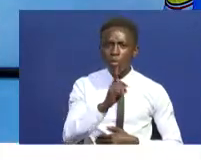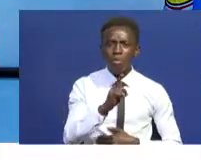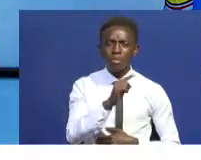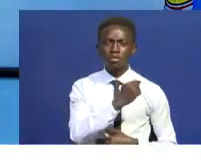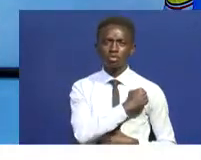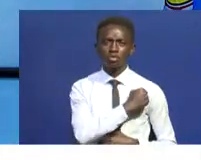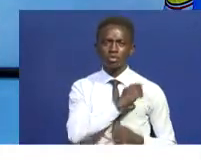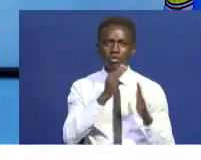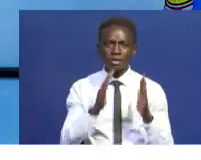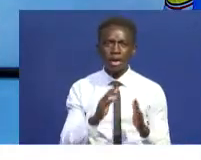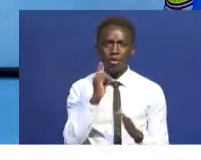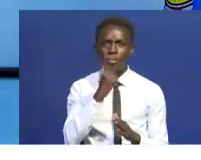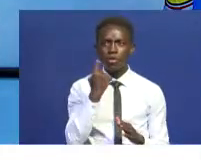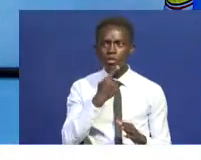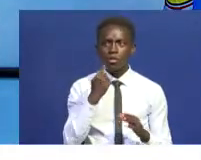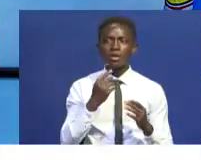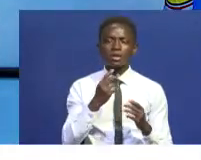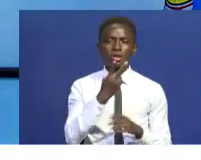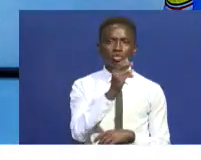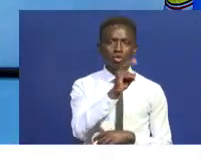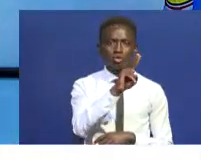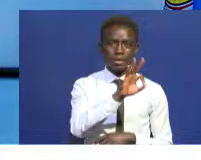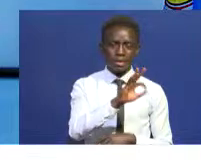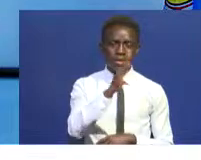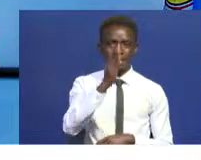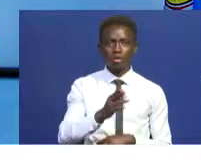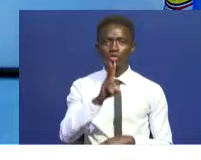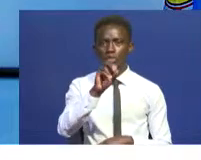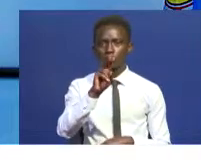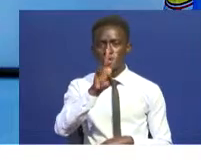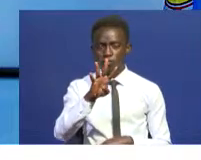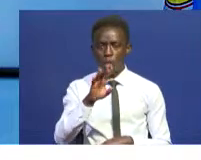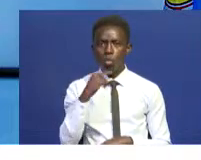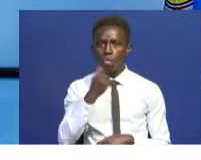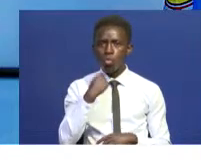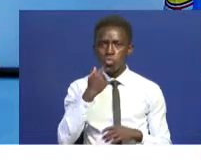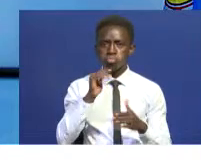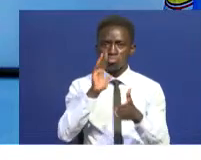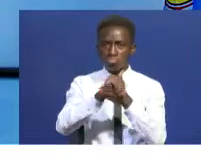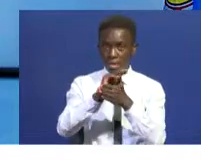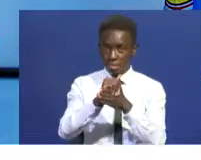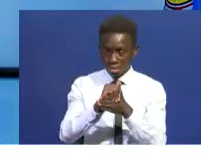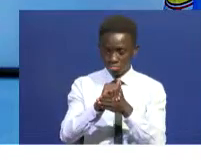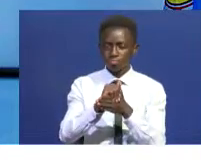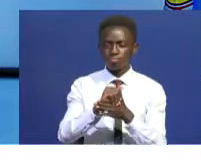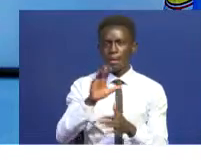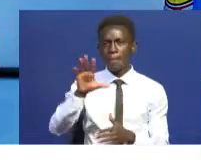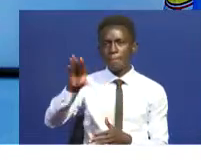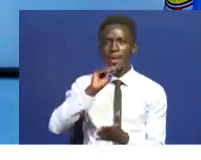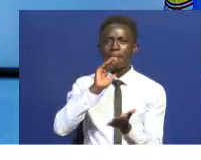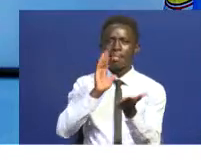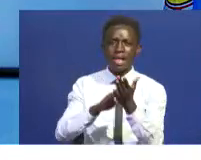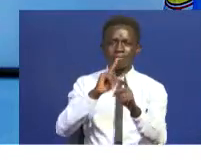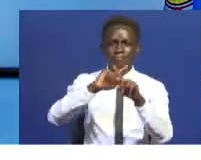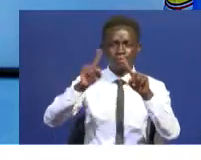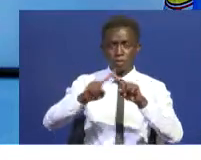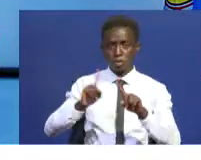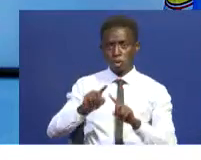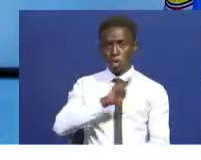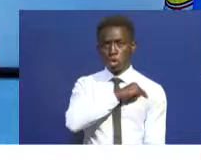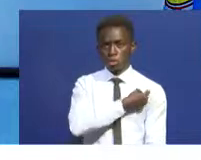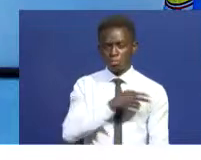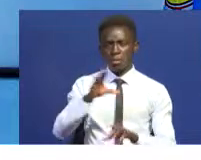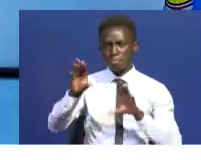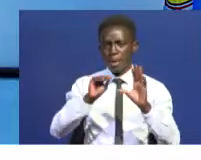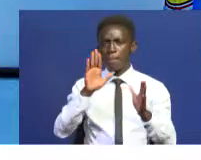wanagenzi waliofuzu mwaka 2023-2024 kuchukua barua za kuhudumu kwenye hospitali mbalimbali kote nchini. Akizungumza wakati wa